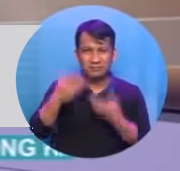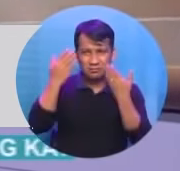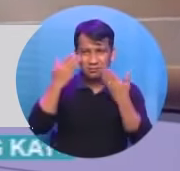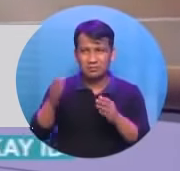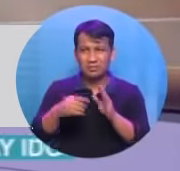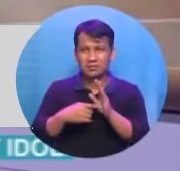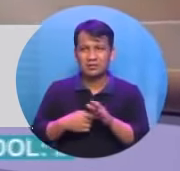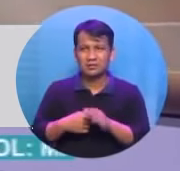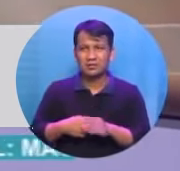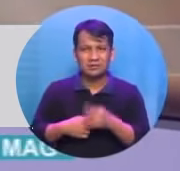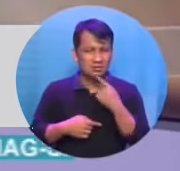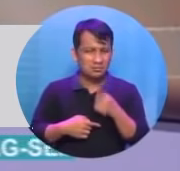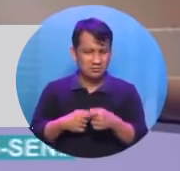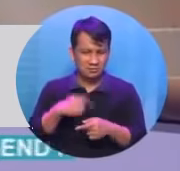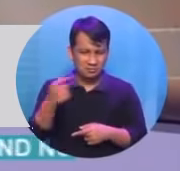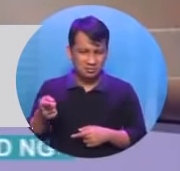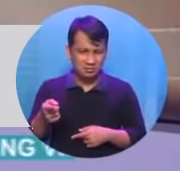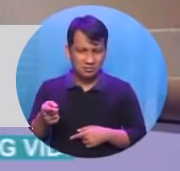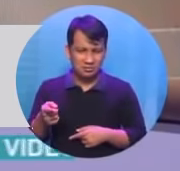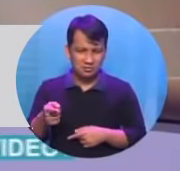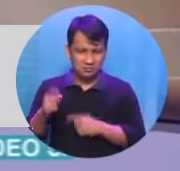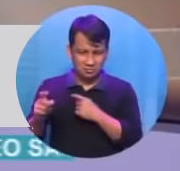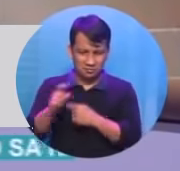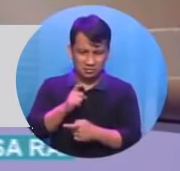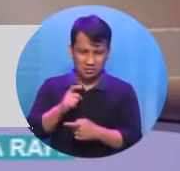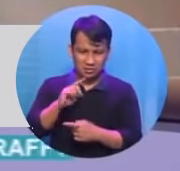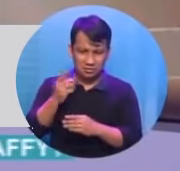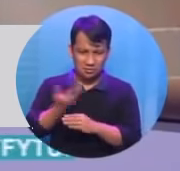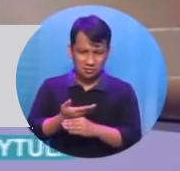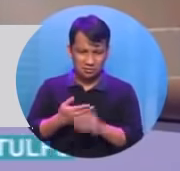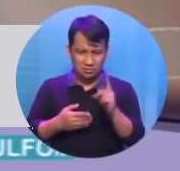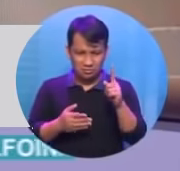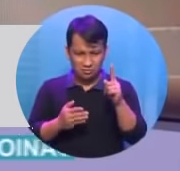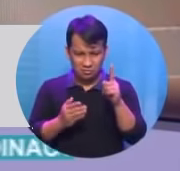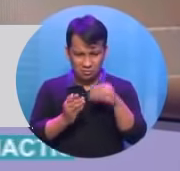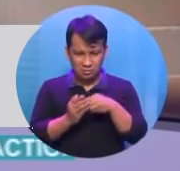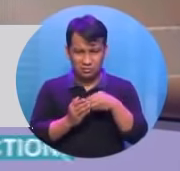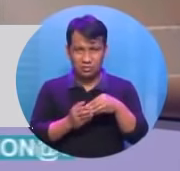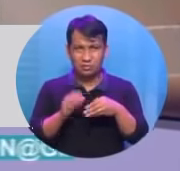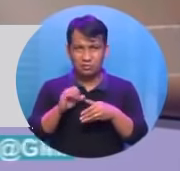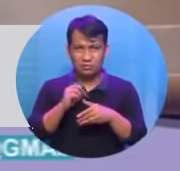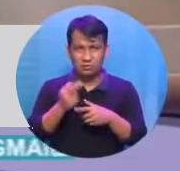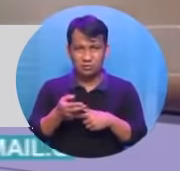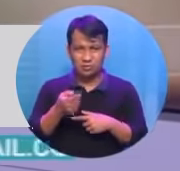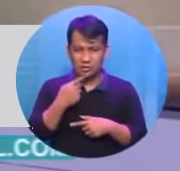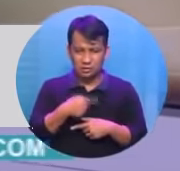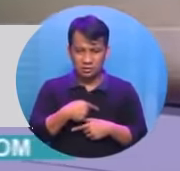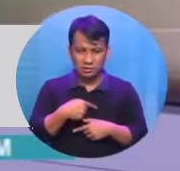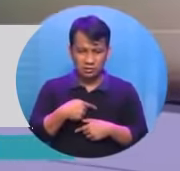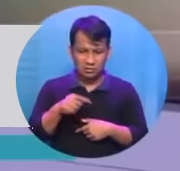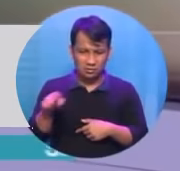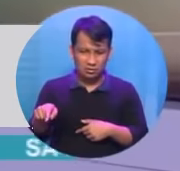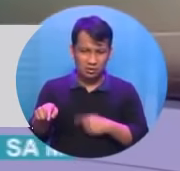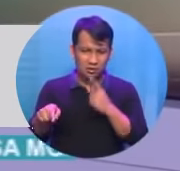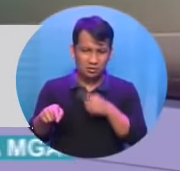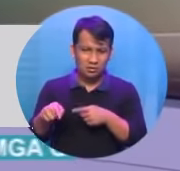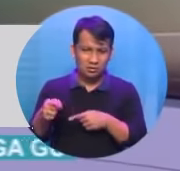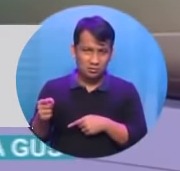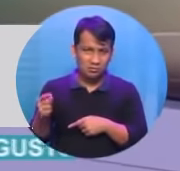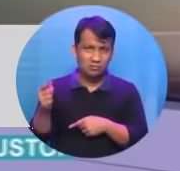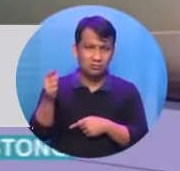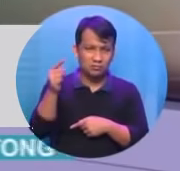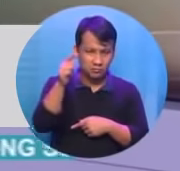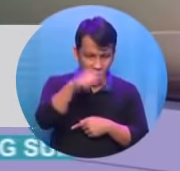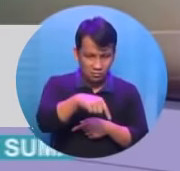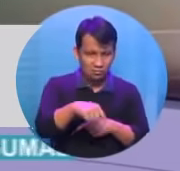Hindi ko. Paano pagkasabi, sir, tinext lang siya na 1 million na, paano? O sinabihan siya face-to-face? Ang driver namin, sir, pumunta daw